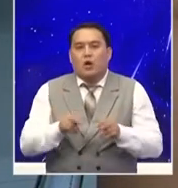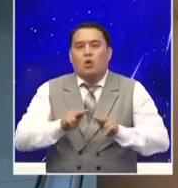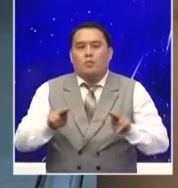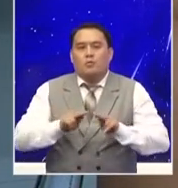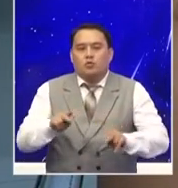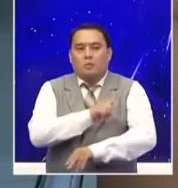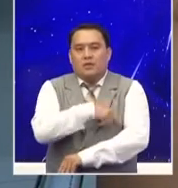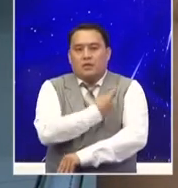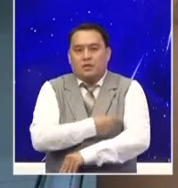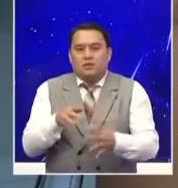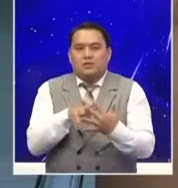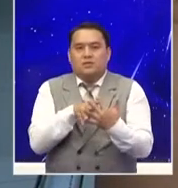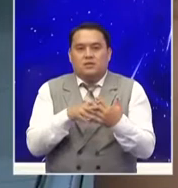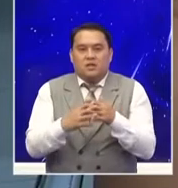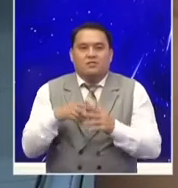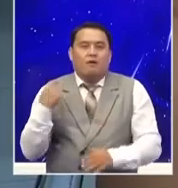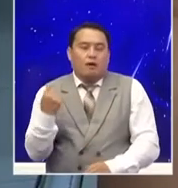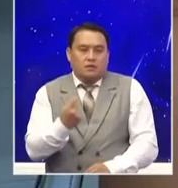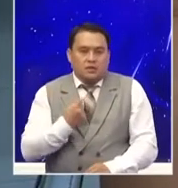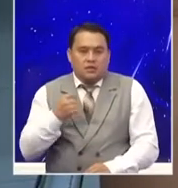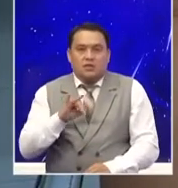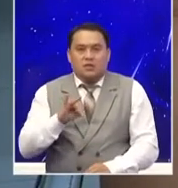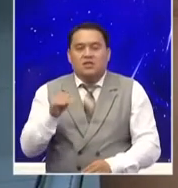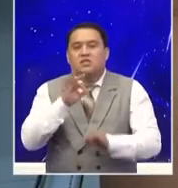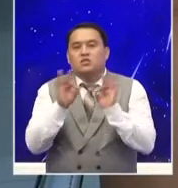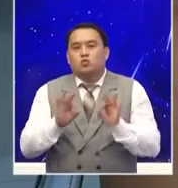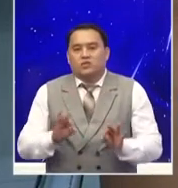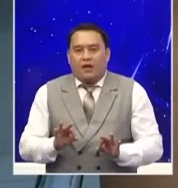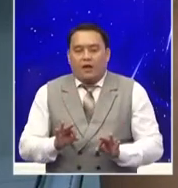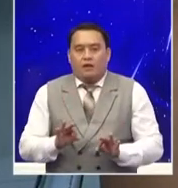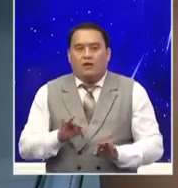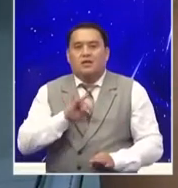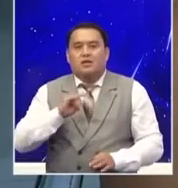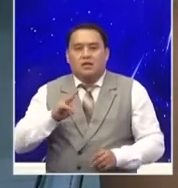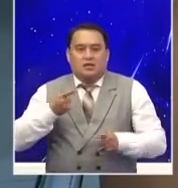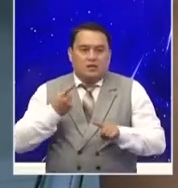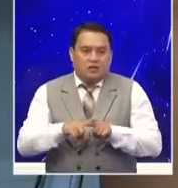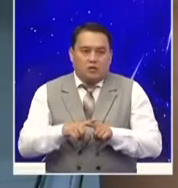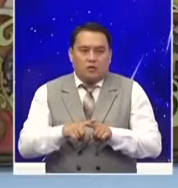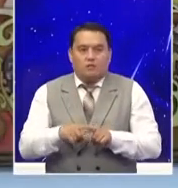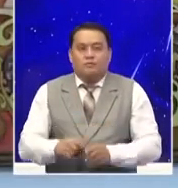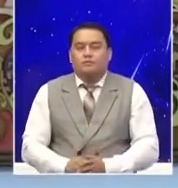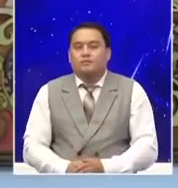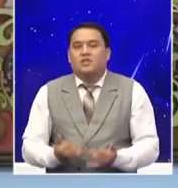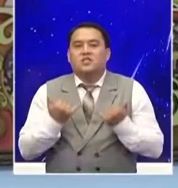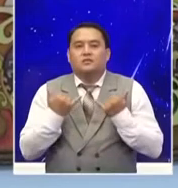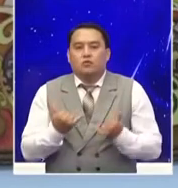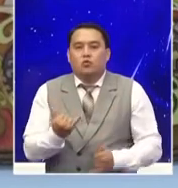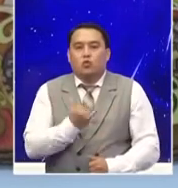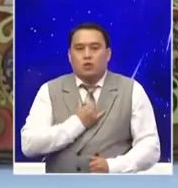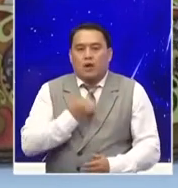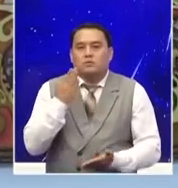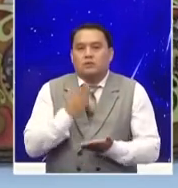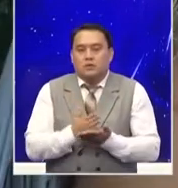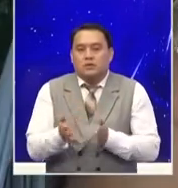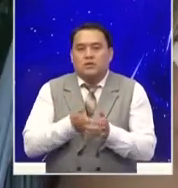педагогические, медицинские, сельское хозяйство, искусство, IT-технологии и так далее. На сегодняшний день у нас